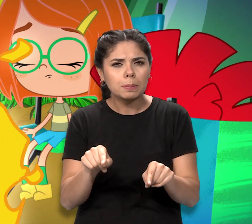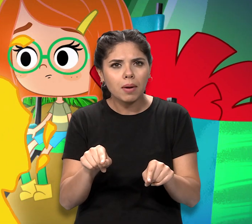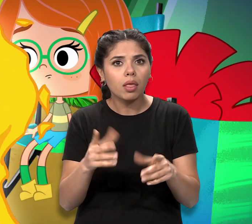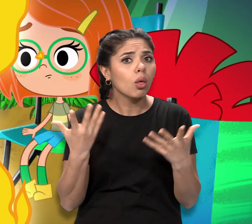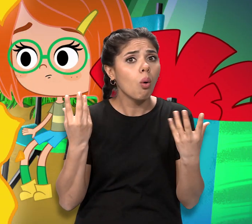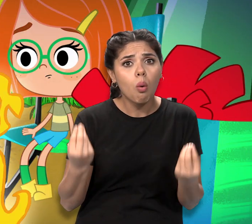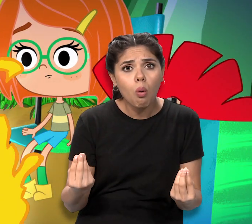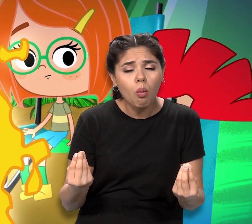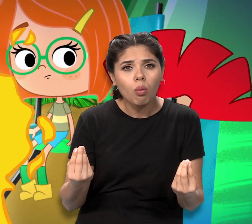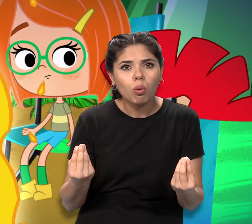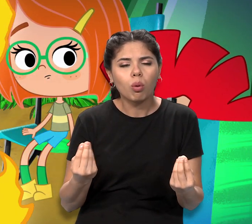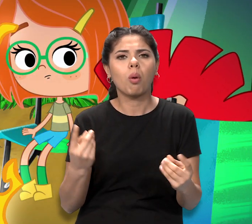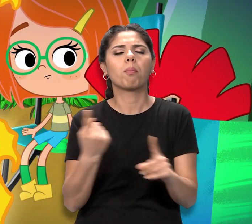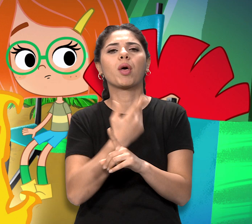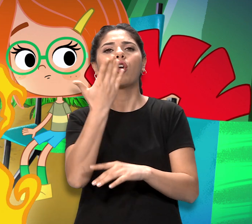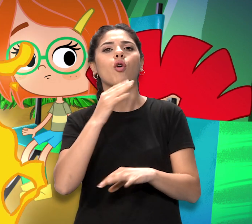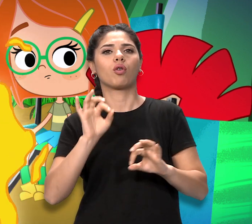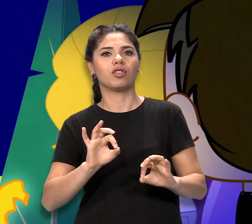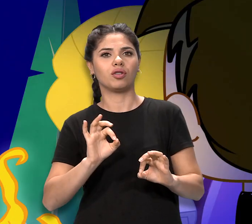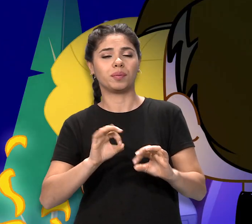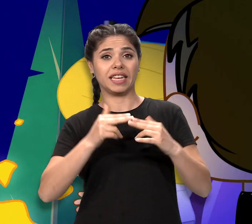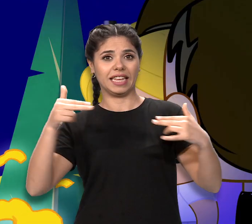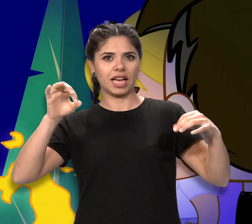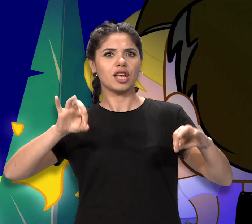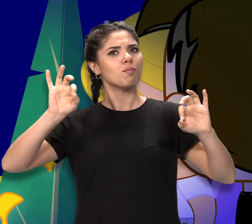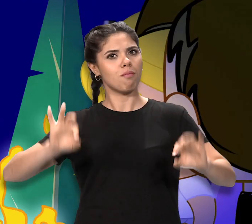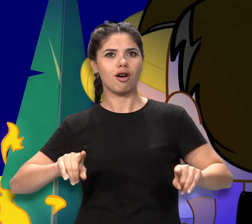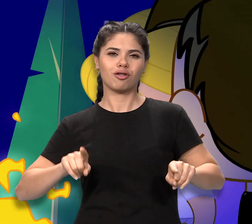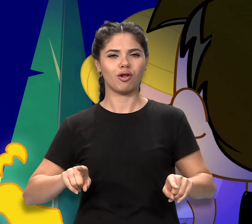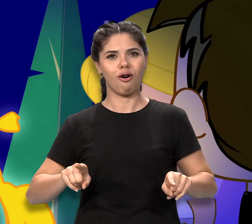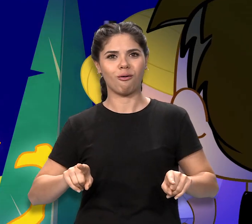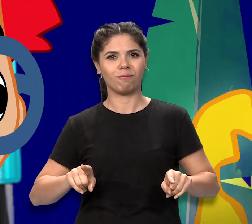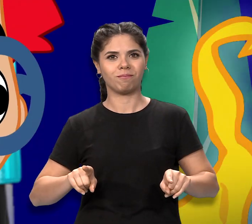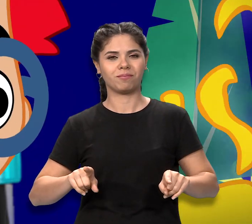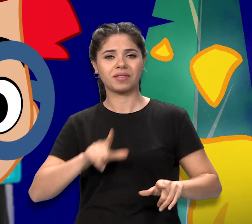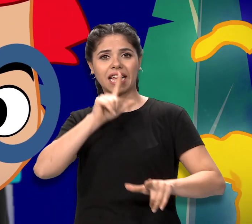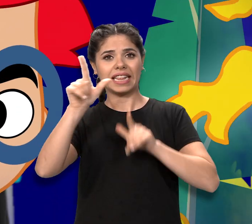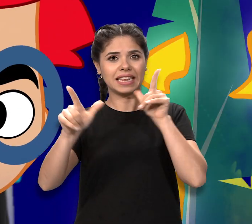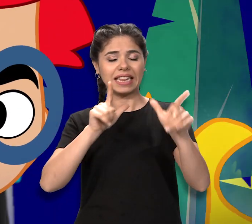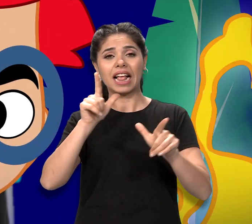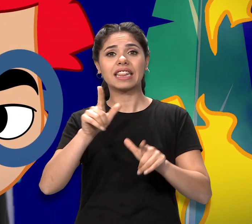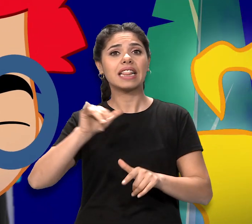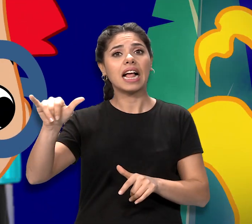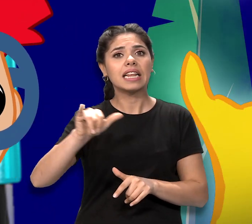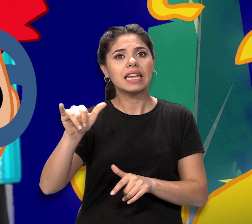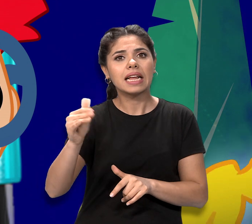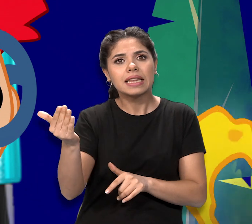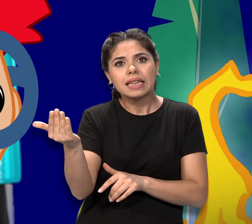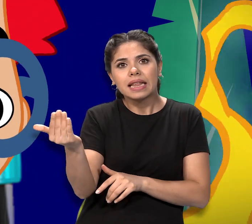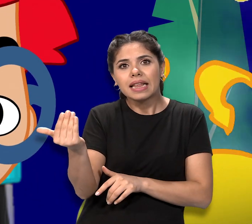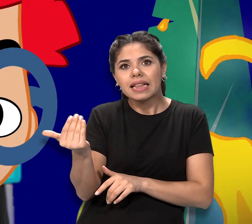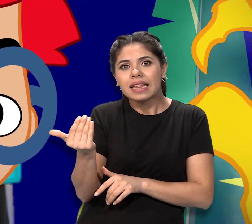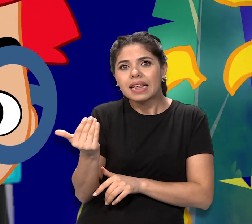Ne oluyor? Henüz bir şey olmadı Mutlu. Asıl hikaye şimdi başlıyor. Sesler giderek